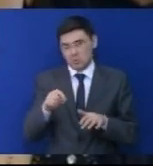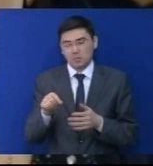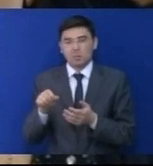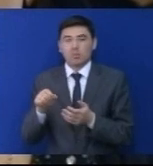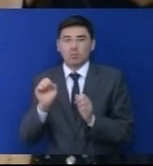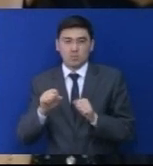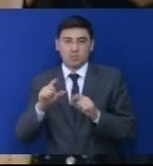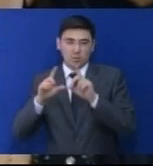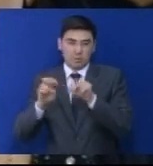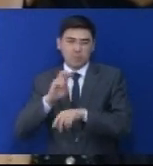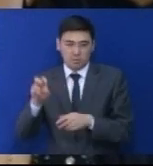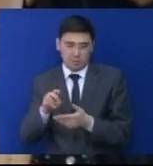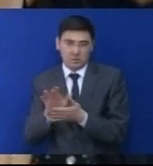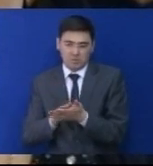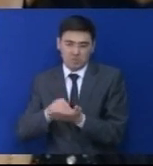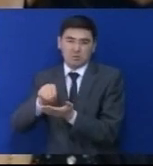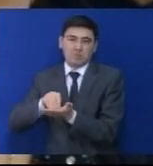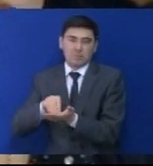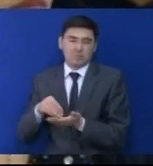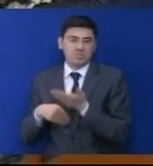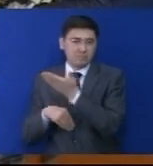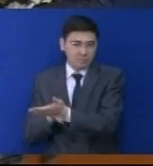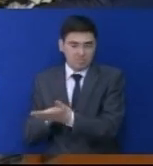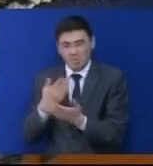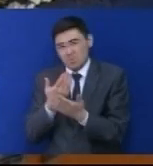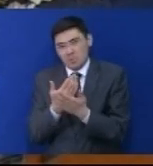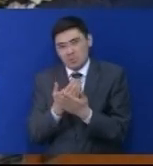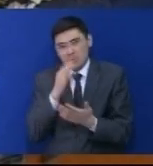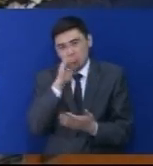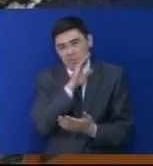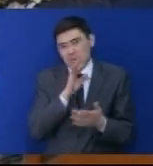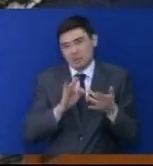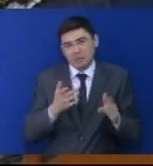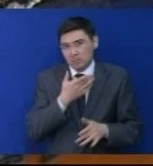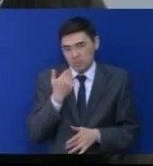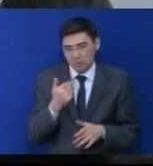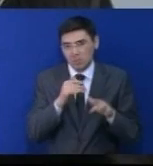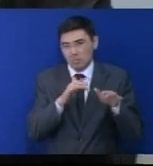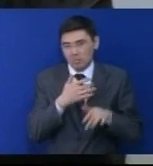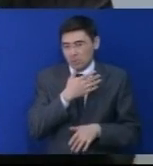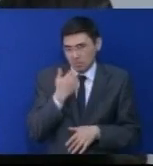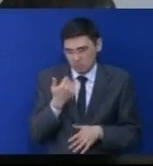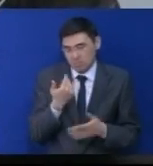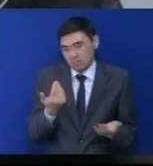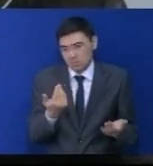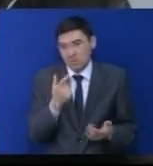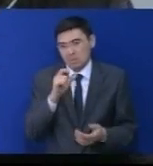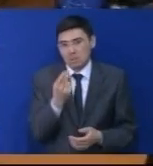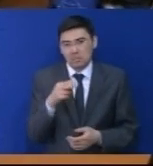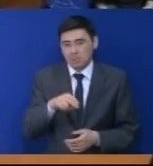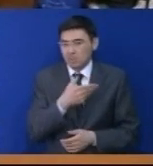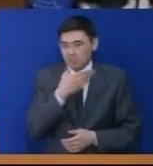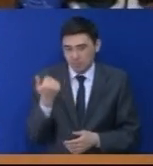түрлі себептермен интернет қолданбайтын болса, немесе электронды цифрлық қолтаңбалары болмаған жағдайда, оларға